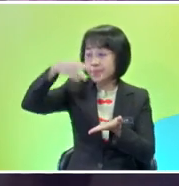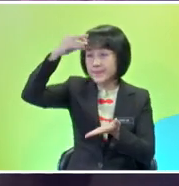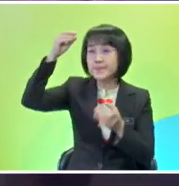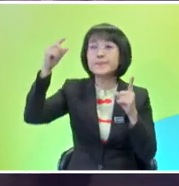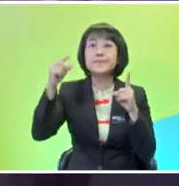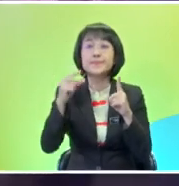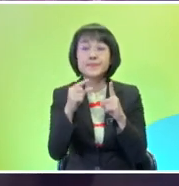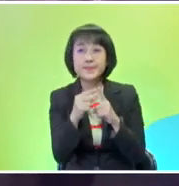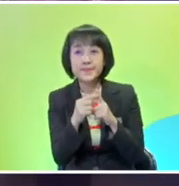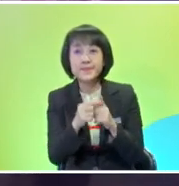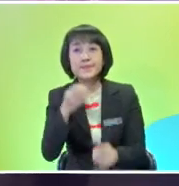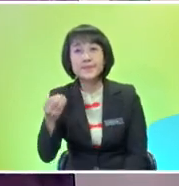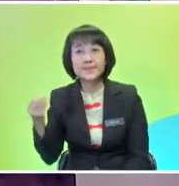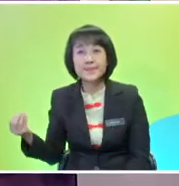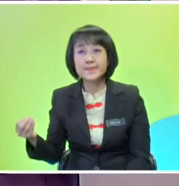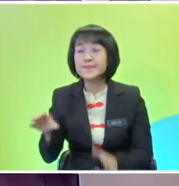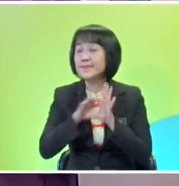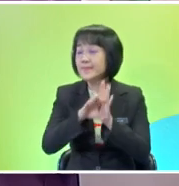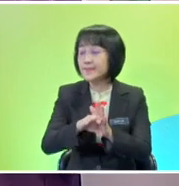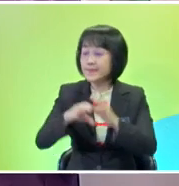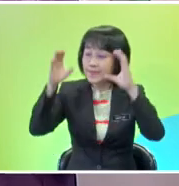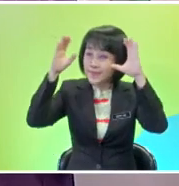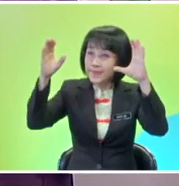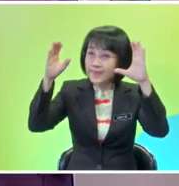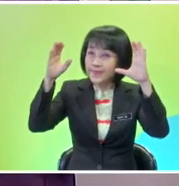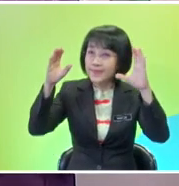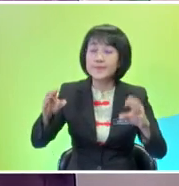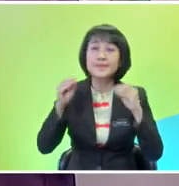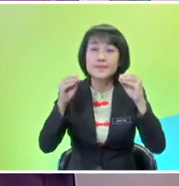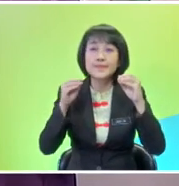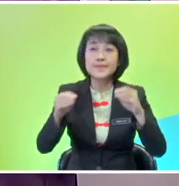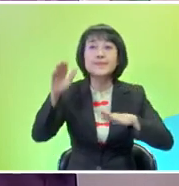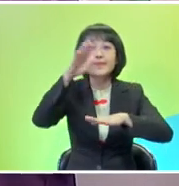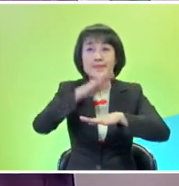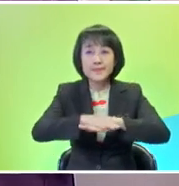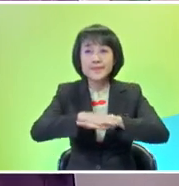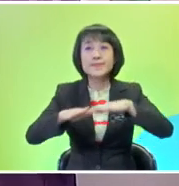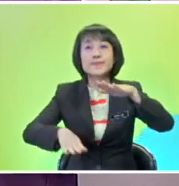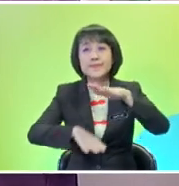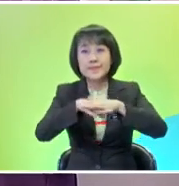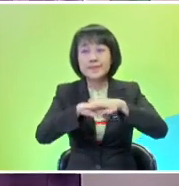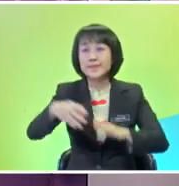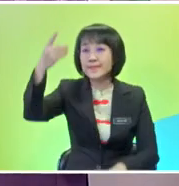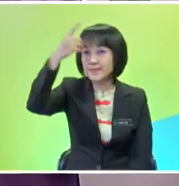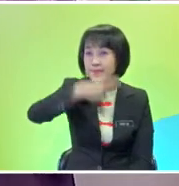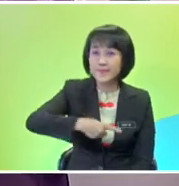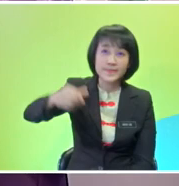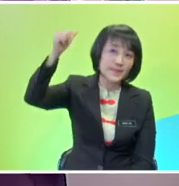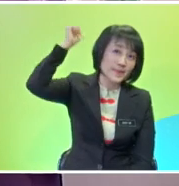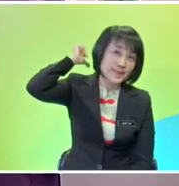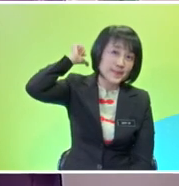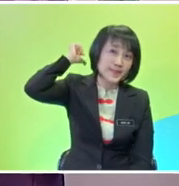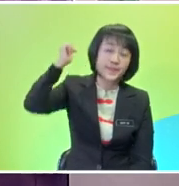perkataan objek contoh tadi Cikgu bagi atas bawah depan belakang